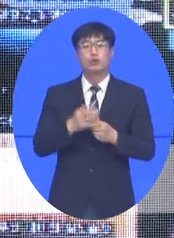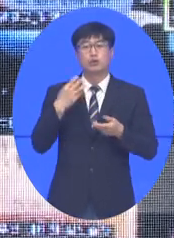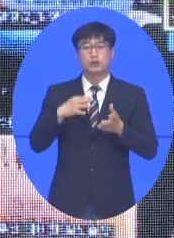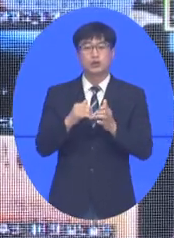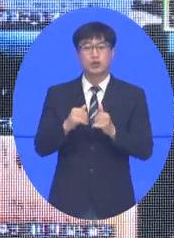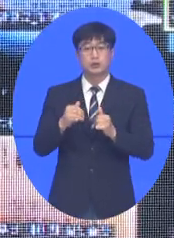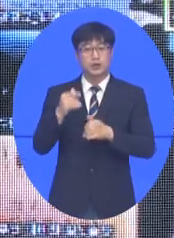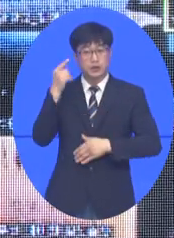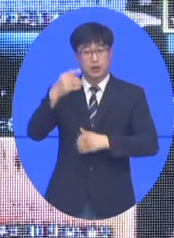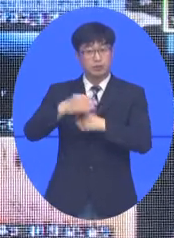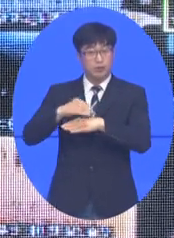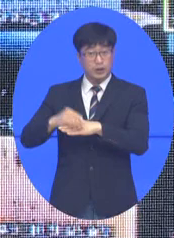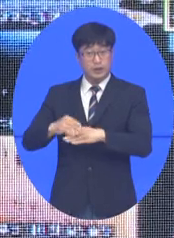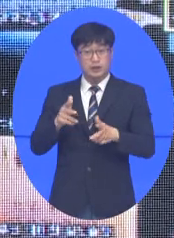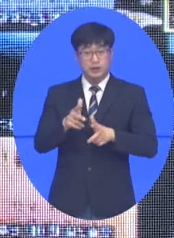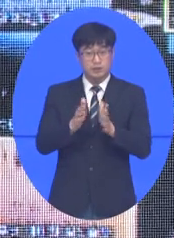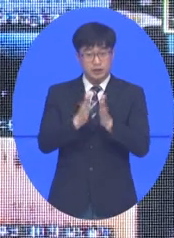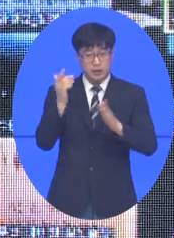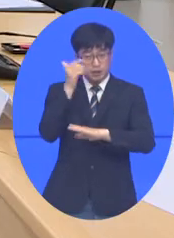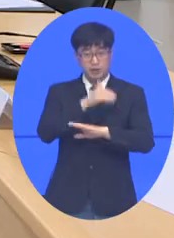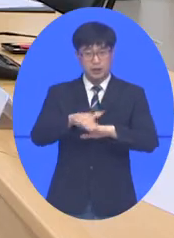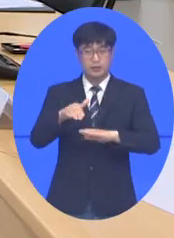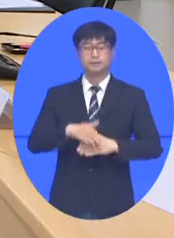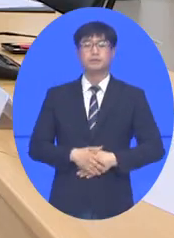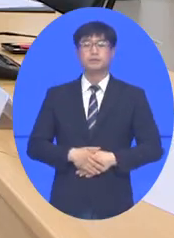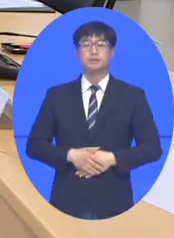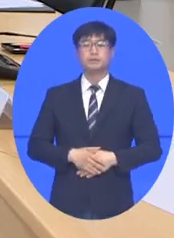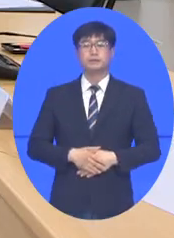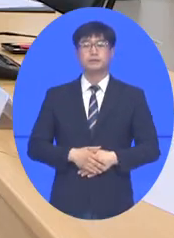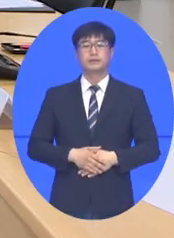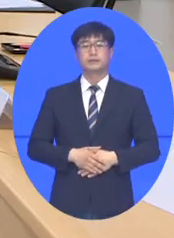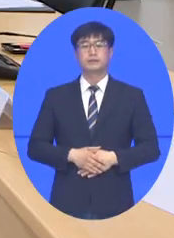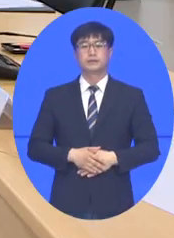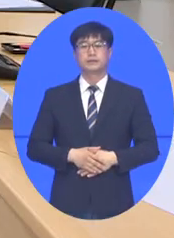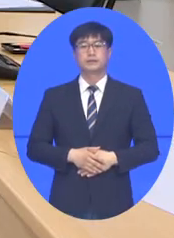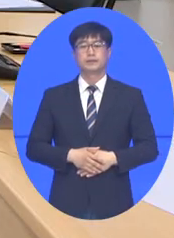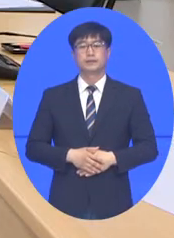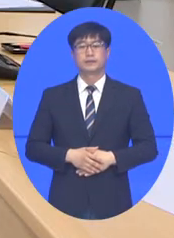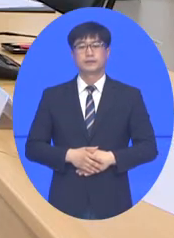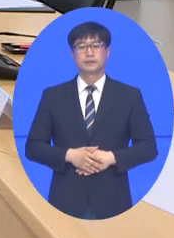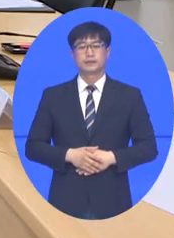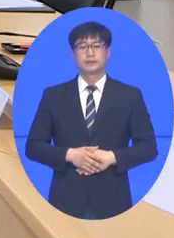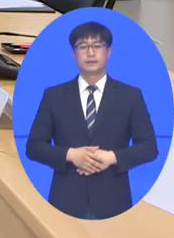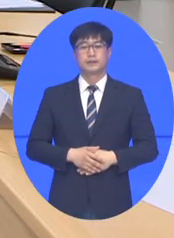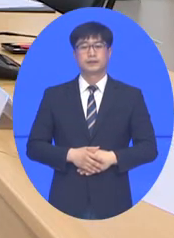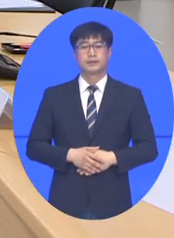수렴해 해당 사업들을 시행해 나갈 방침입니다. 경기지TV 이슬비입니다.